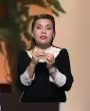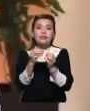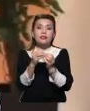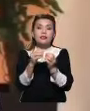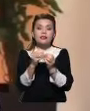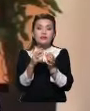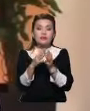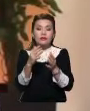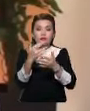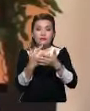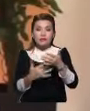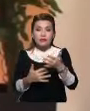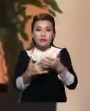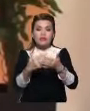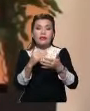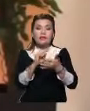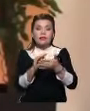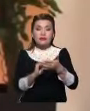находится в списке, в перечне